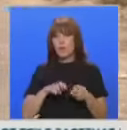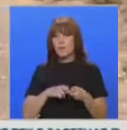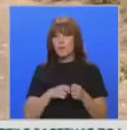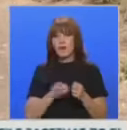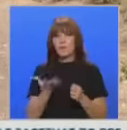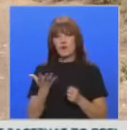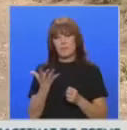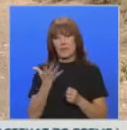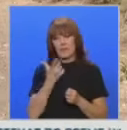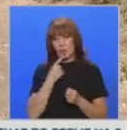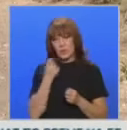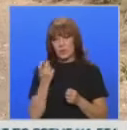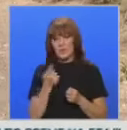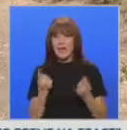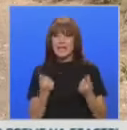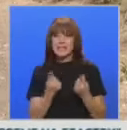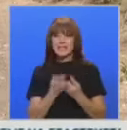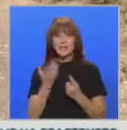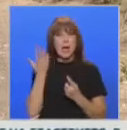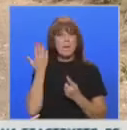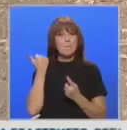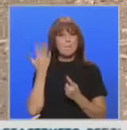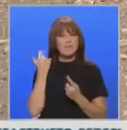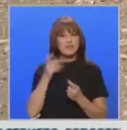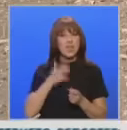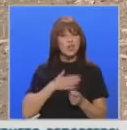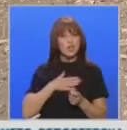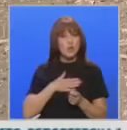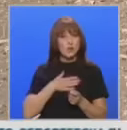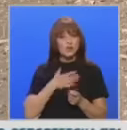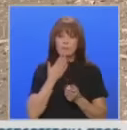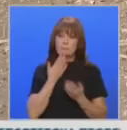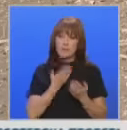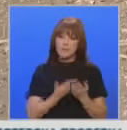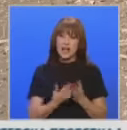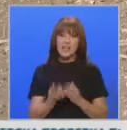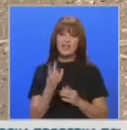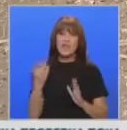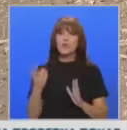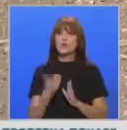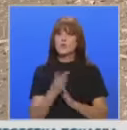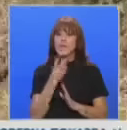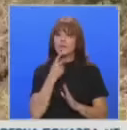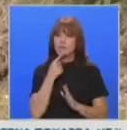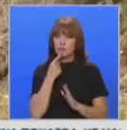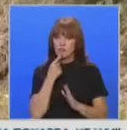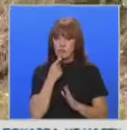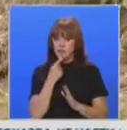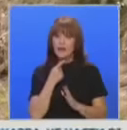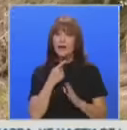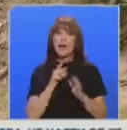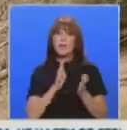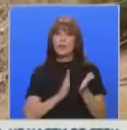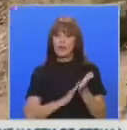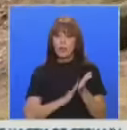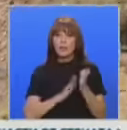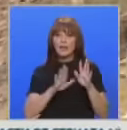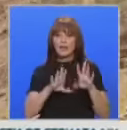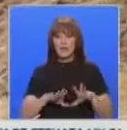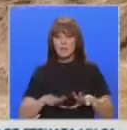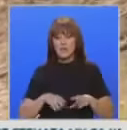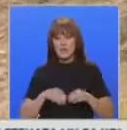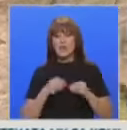години. Срещаме се с бившия му оператор, който признава, че през 2018 по документи го е приел в идеално състояние.